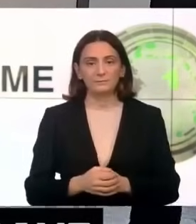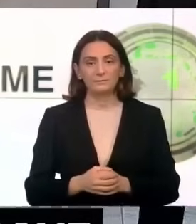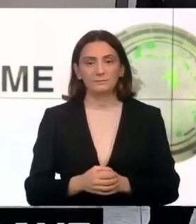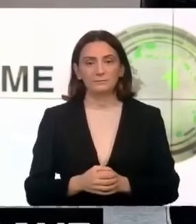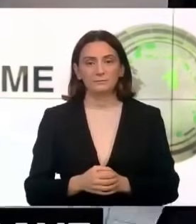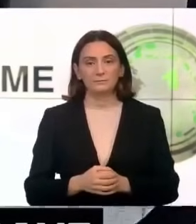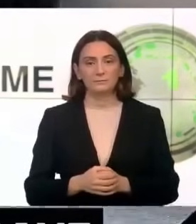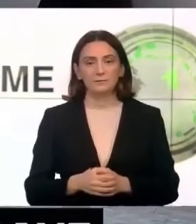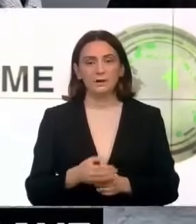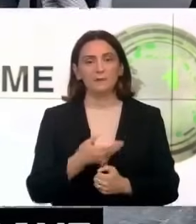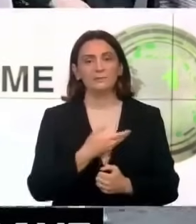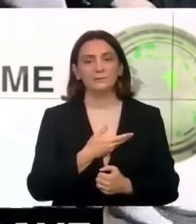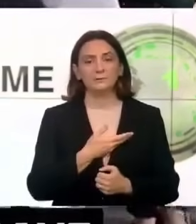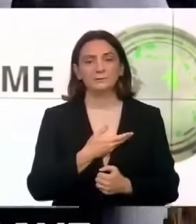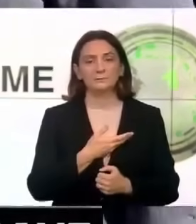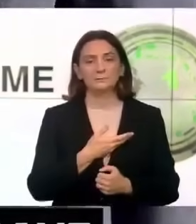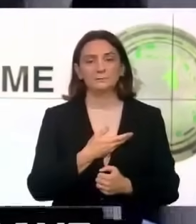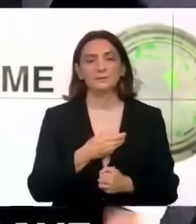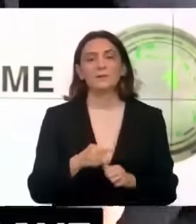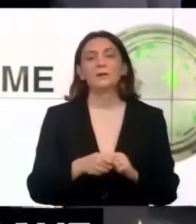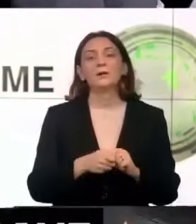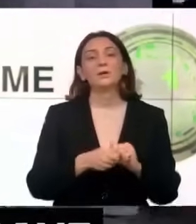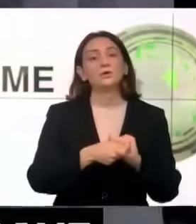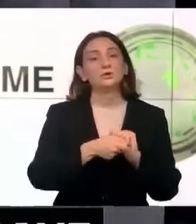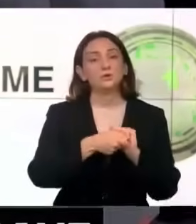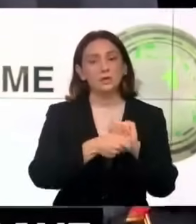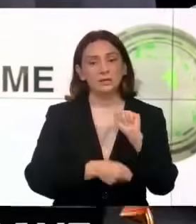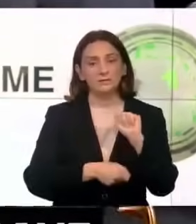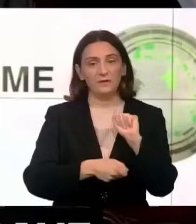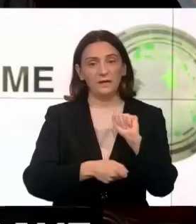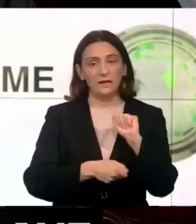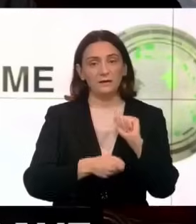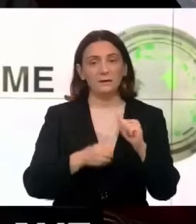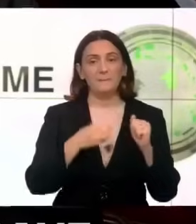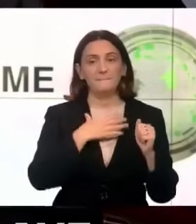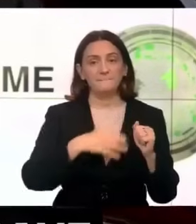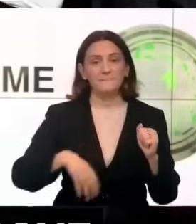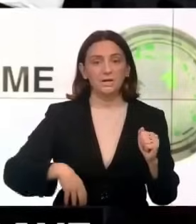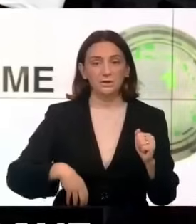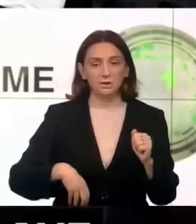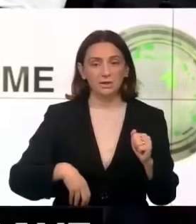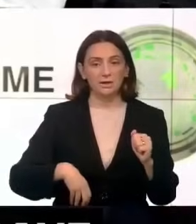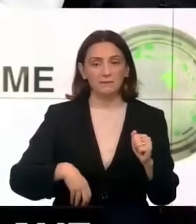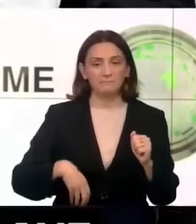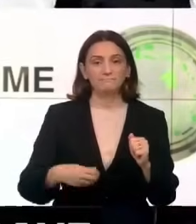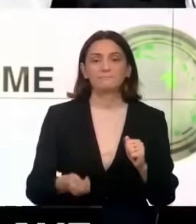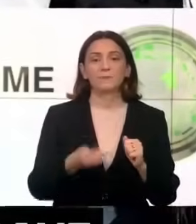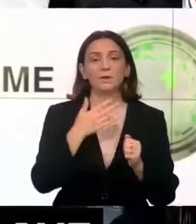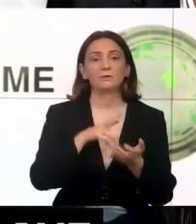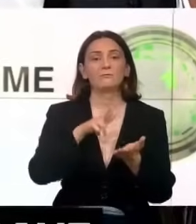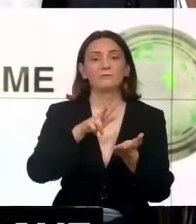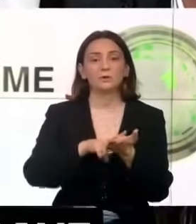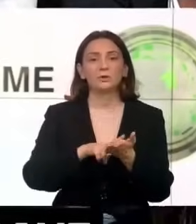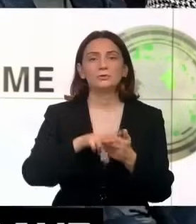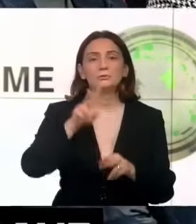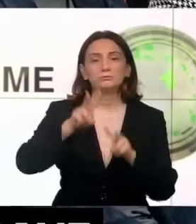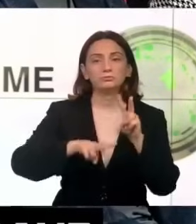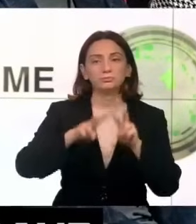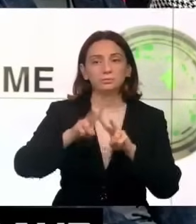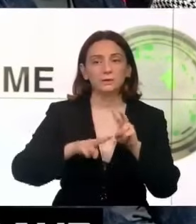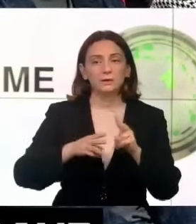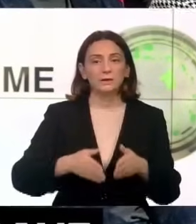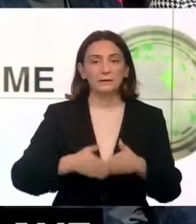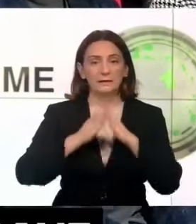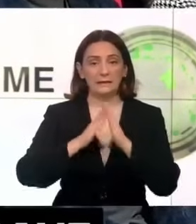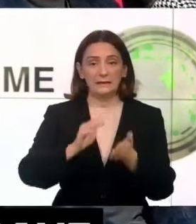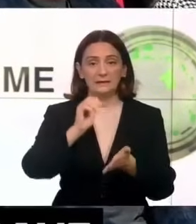Dëshoria përgjithshme e taksave dhe tarifave vendore e Tiranës u pajis me certifikatën ISO 9001, certifikim ky për sistemet e